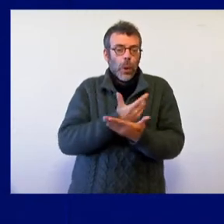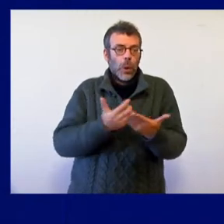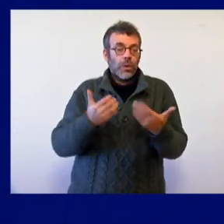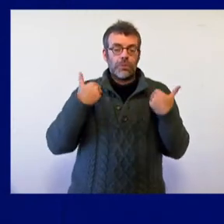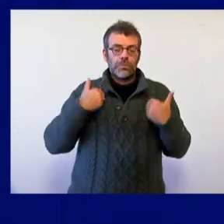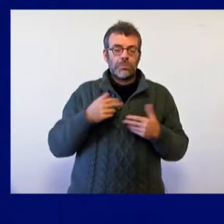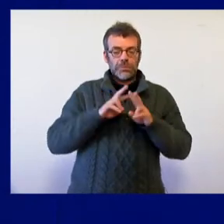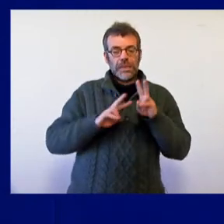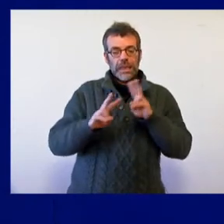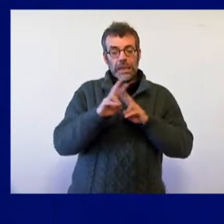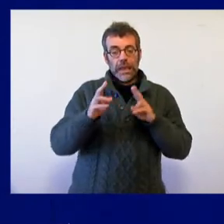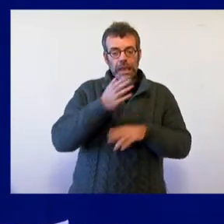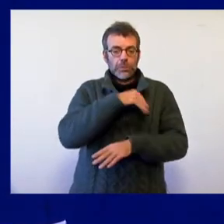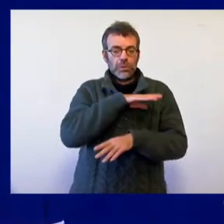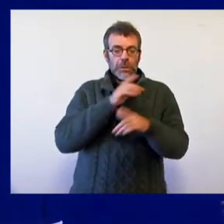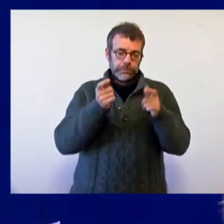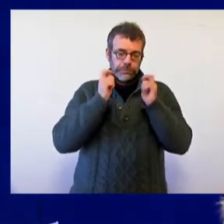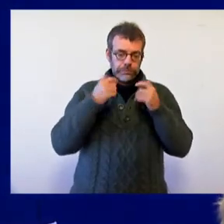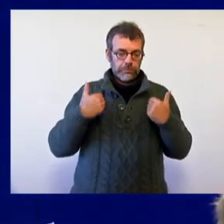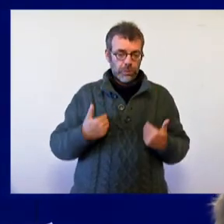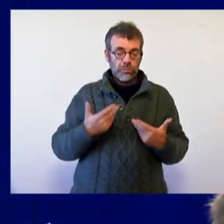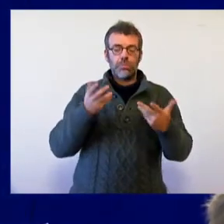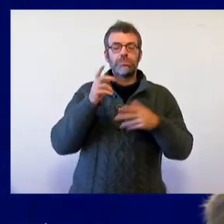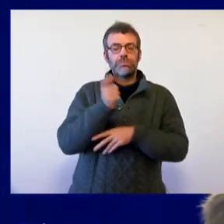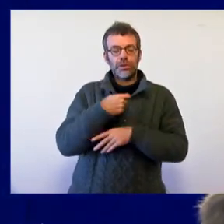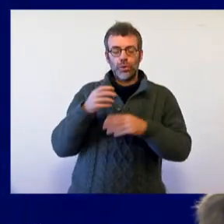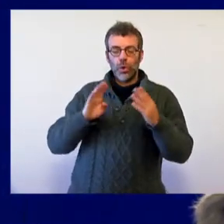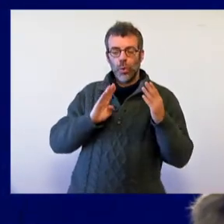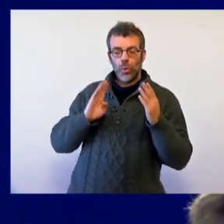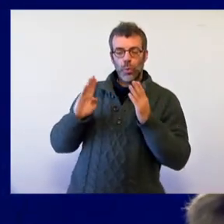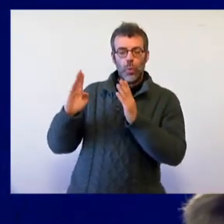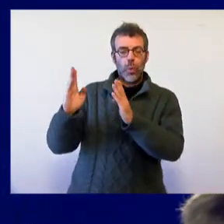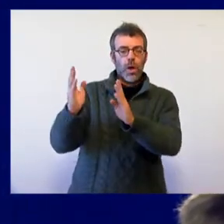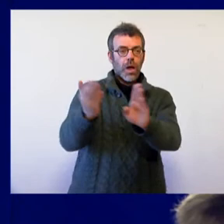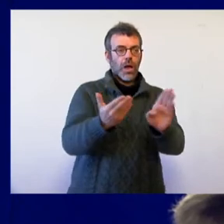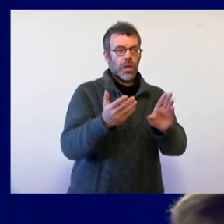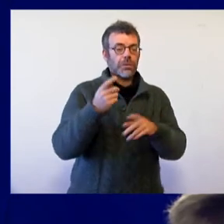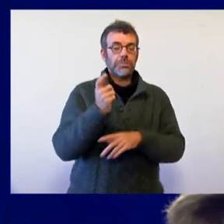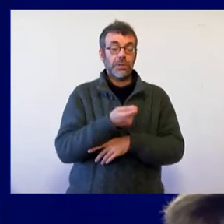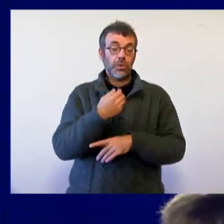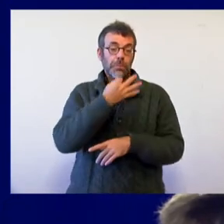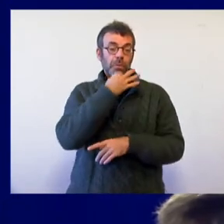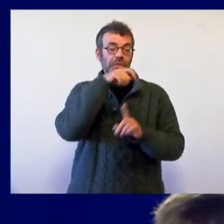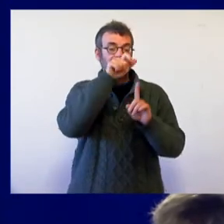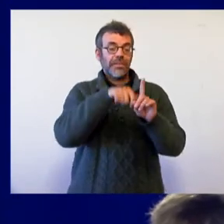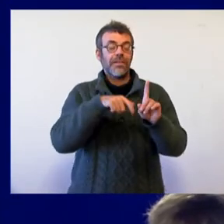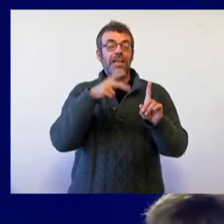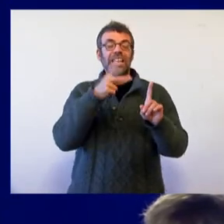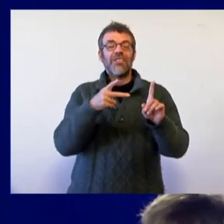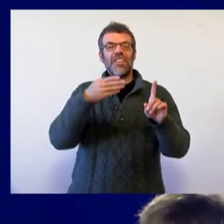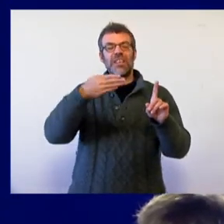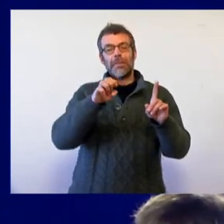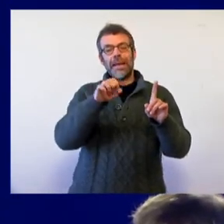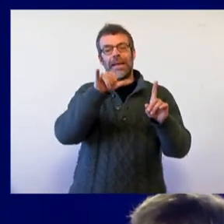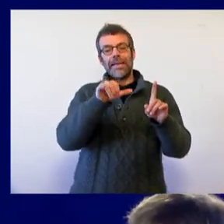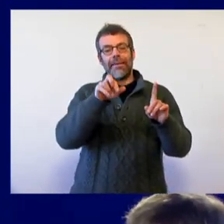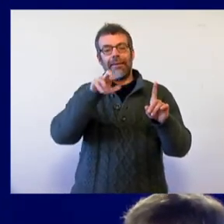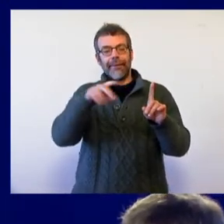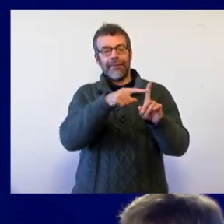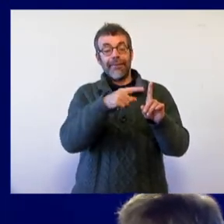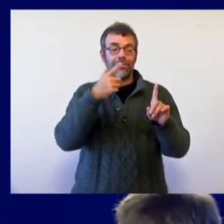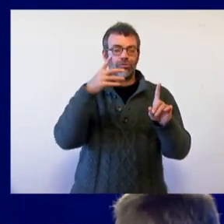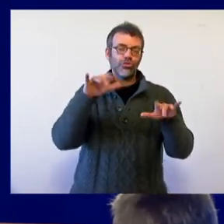Alors certes, la rénovation des couloirs profitera à notre champion Kevin Meyer, à nos athlètes du